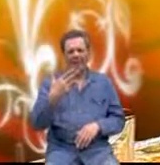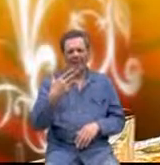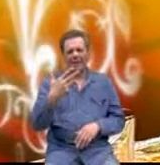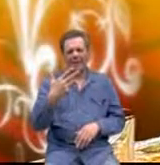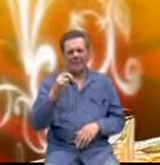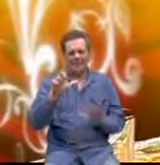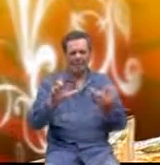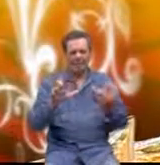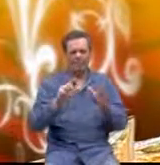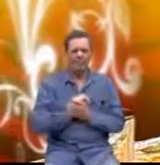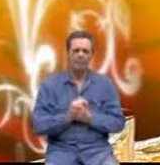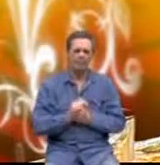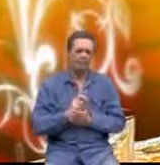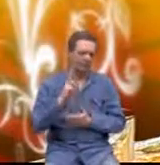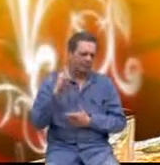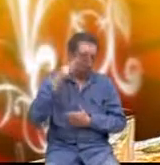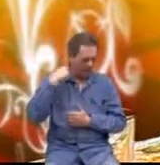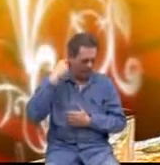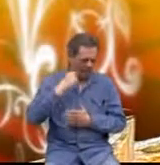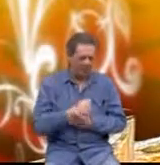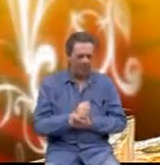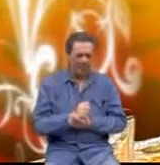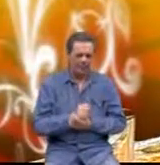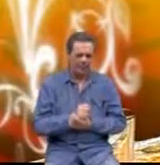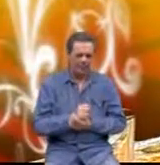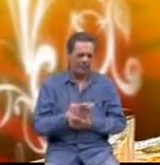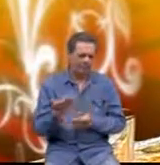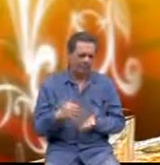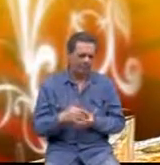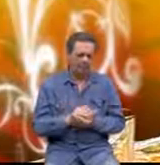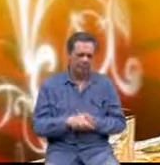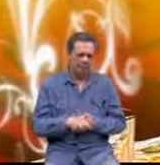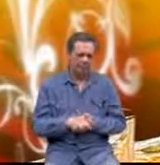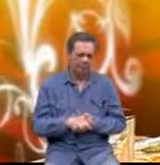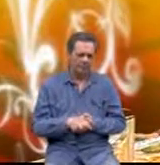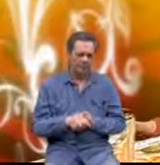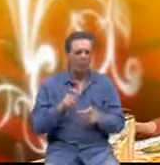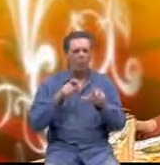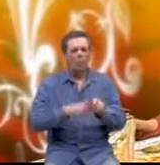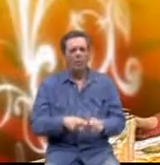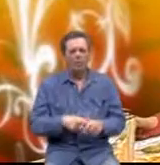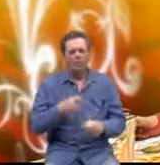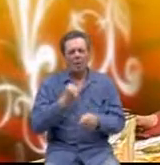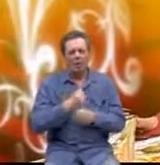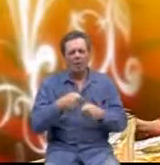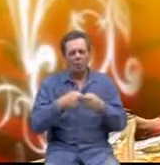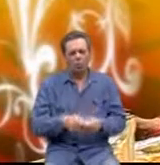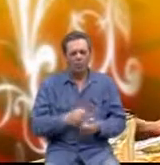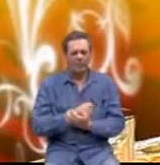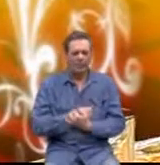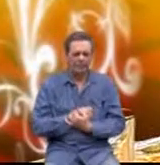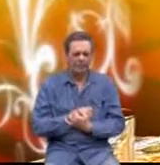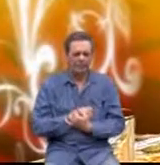370-045-37. Tako je. Nazovite što god trebate, uključite se u rad udruge Igra.